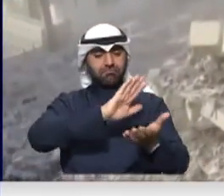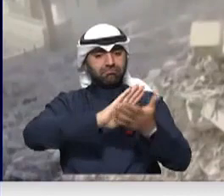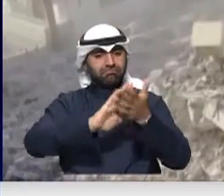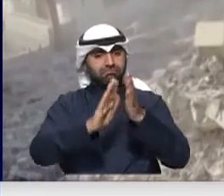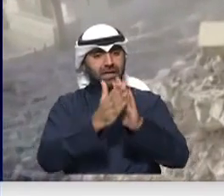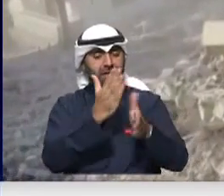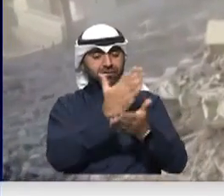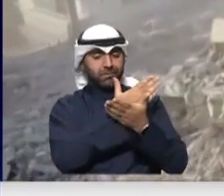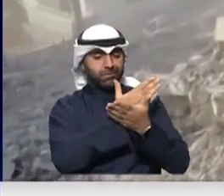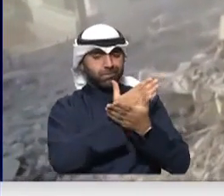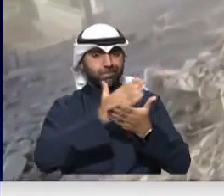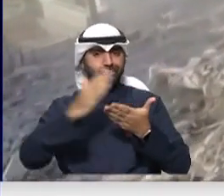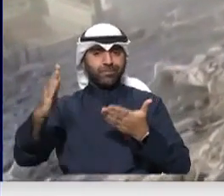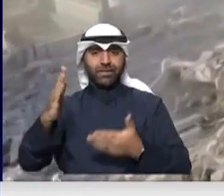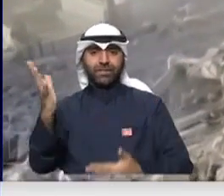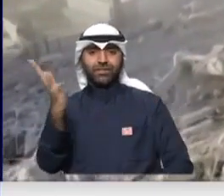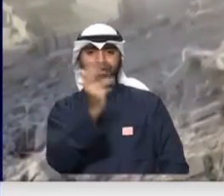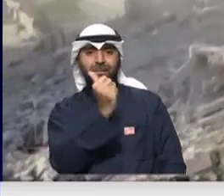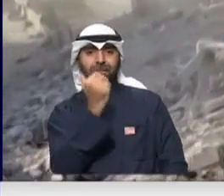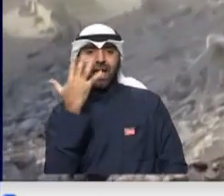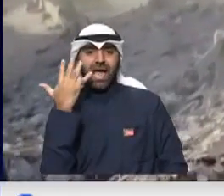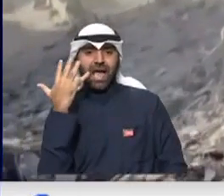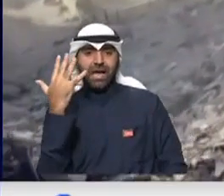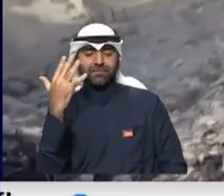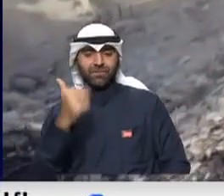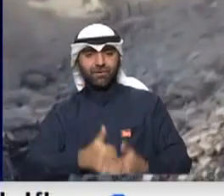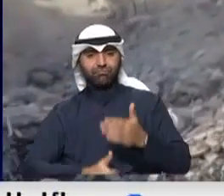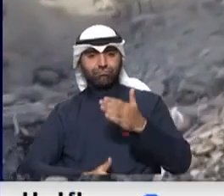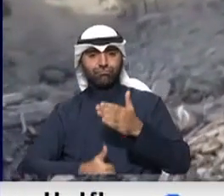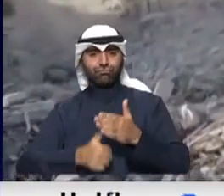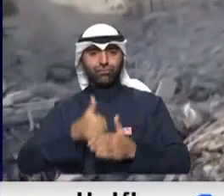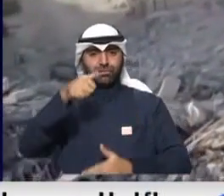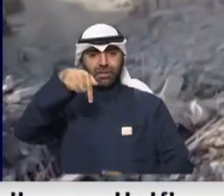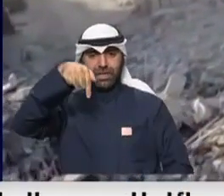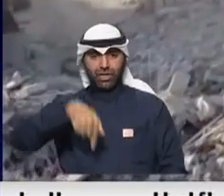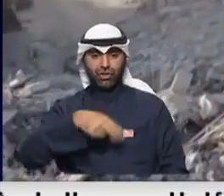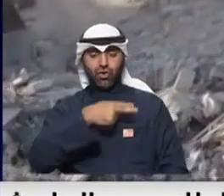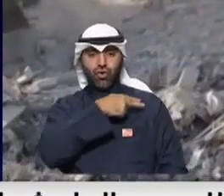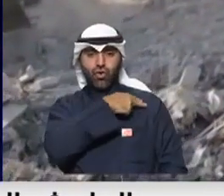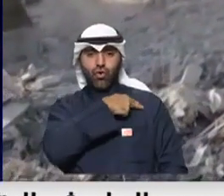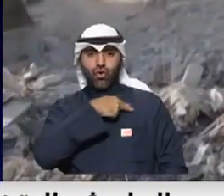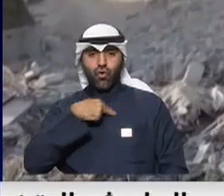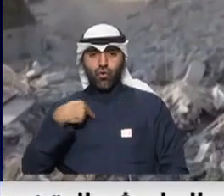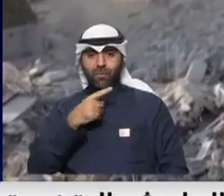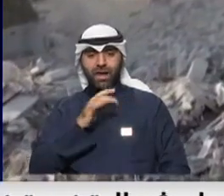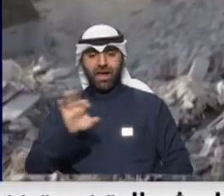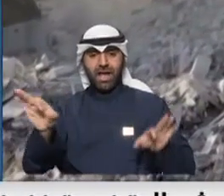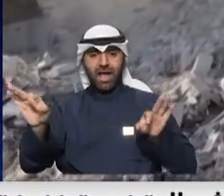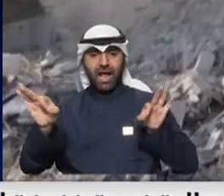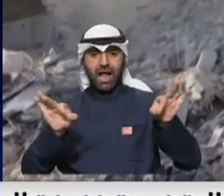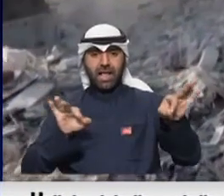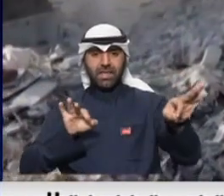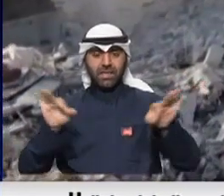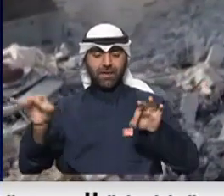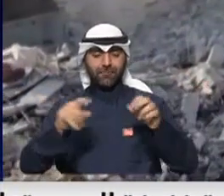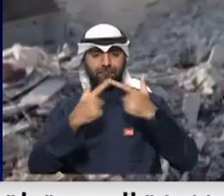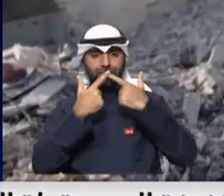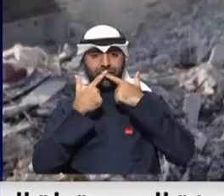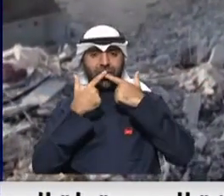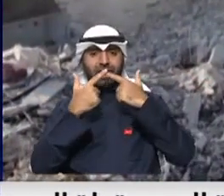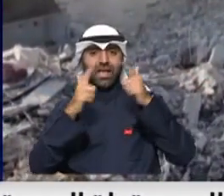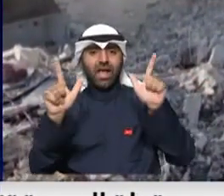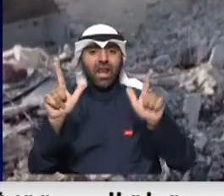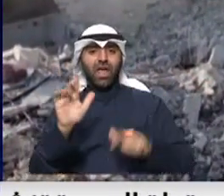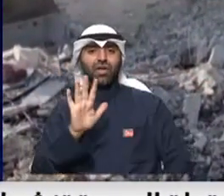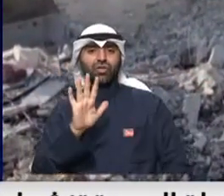مدينتين، ملاطيا وديار بكر. وأيضا قبل قليل والي هطاي أعلن أنه اعتبارا من يوم